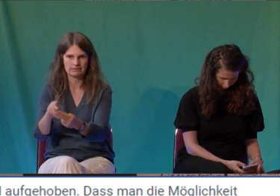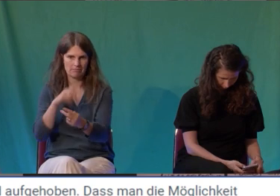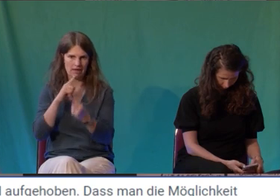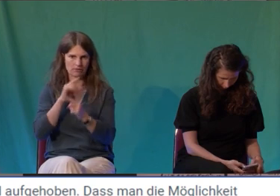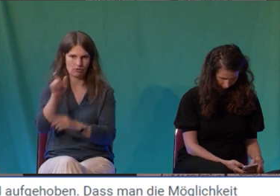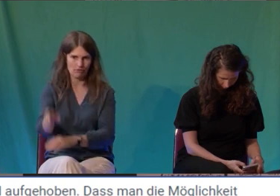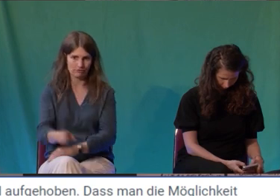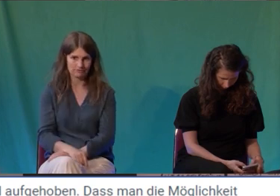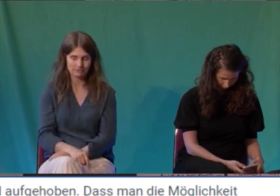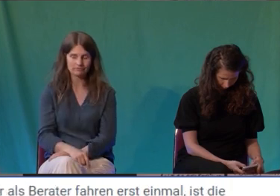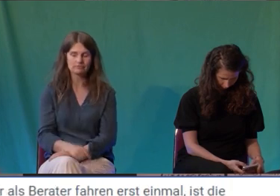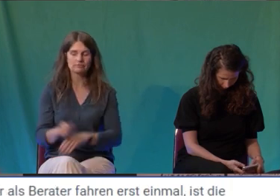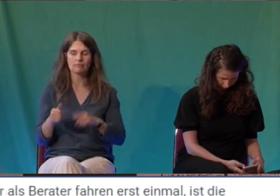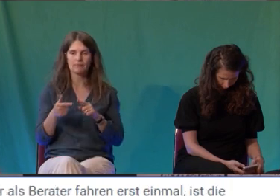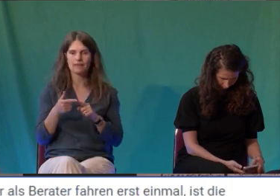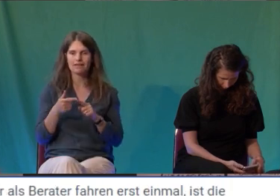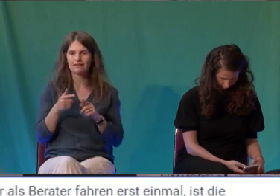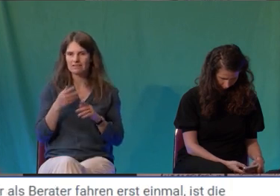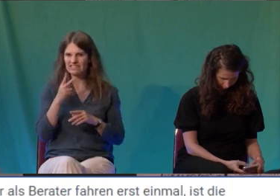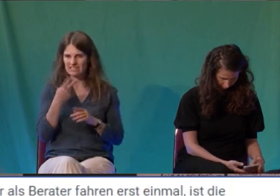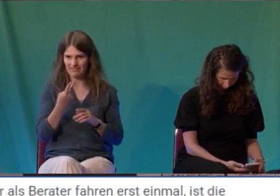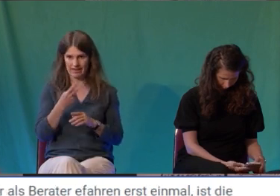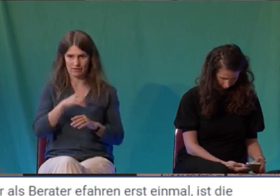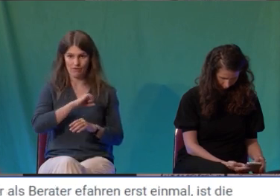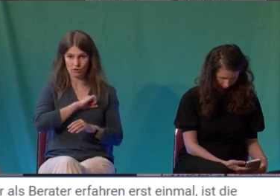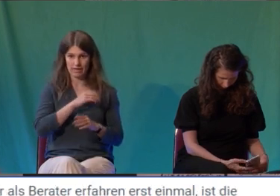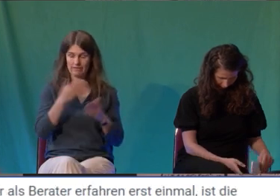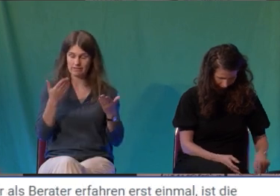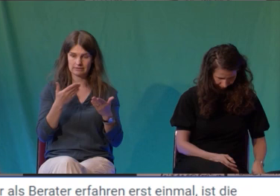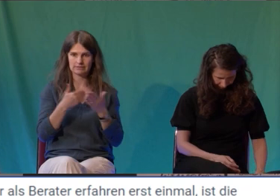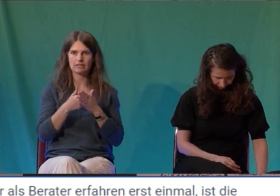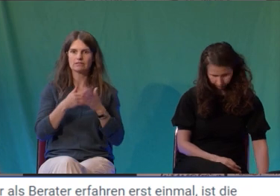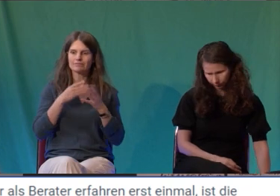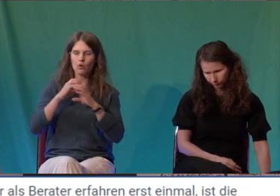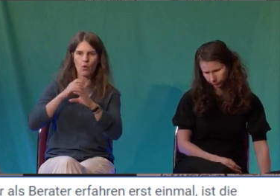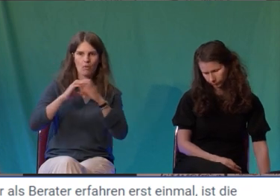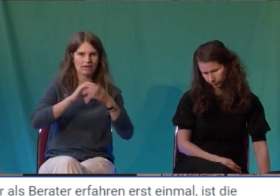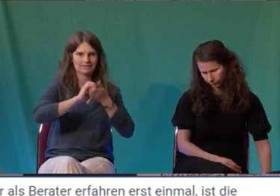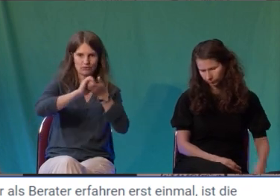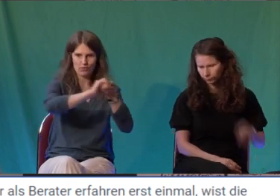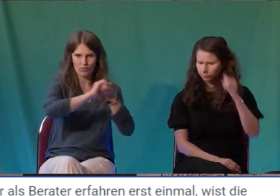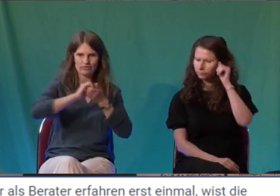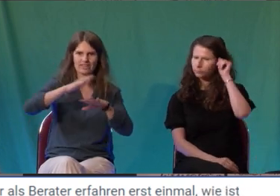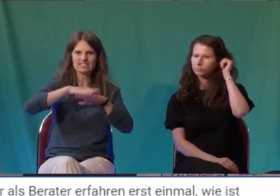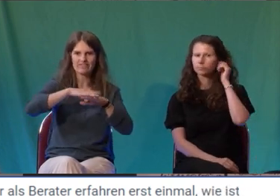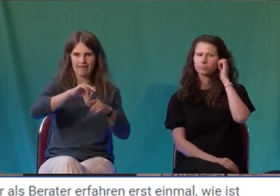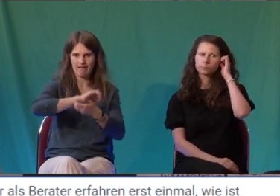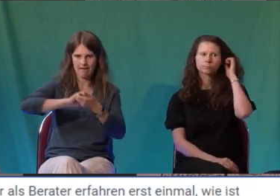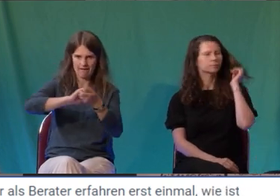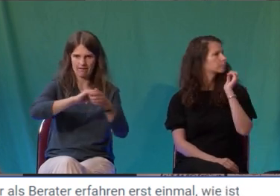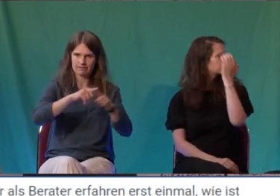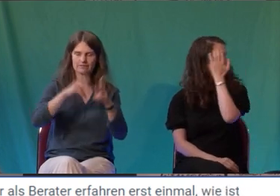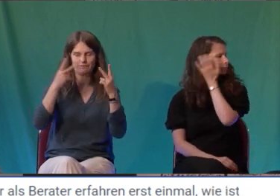ebenso herausgestellt haben sich der Vorteil von Kooperationen und Netzwerken da haben wir dann auch so ein paar